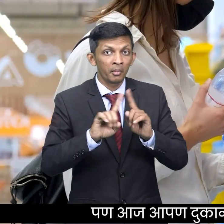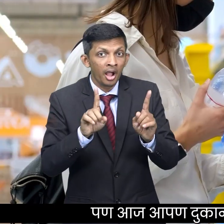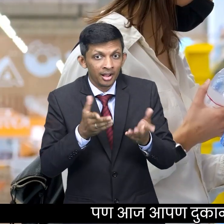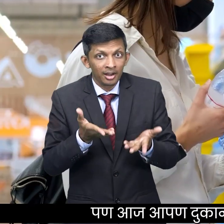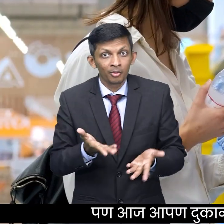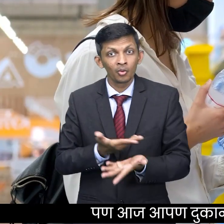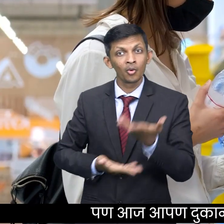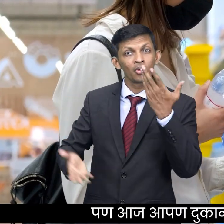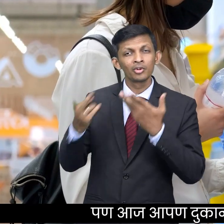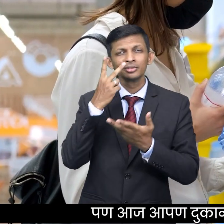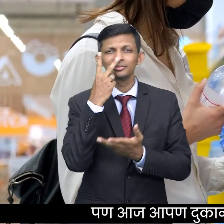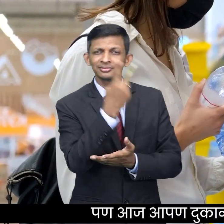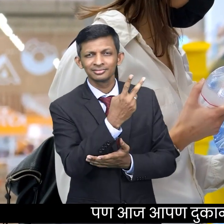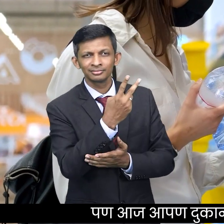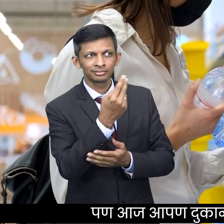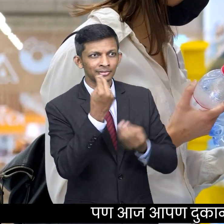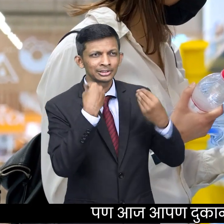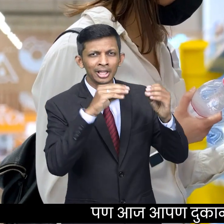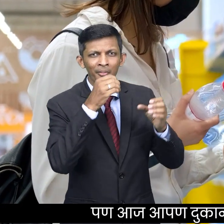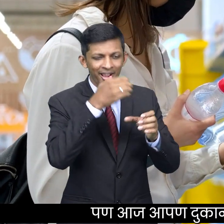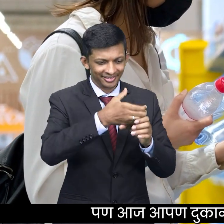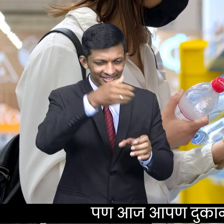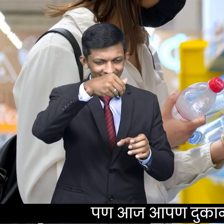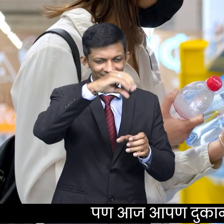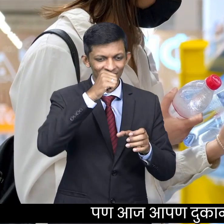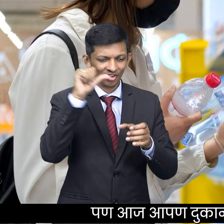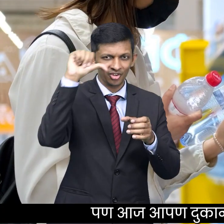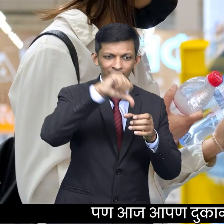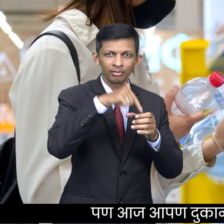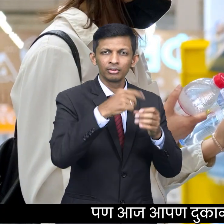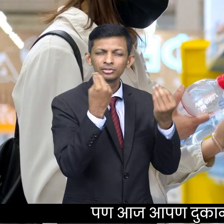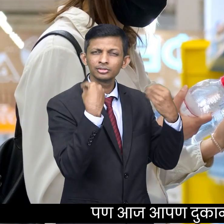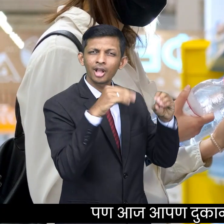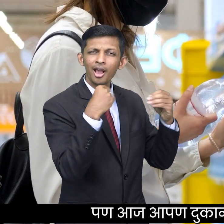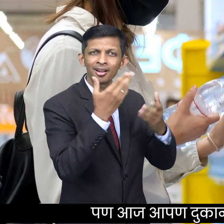पण आज आपण दुकानांमध्येही पाणी विकले जात असल्याचे पाहतो.